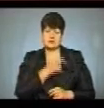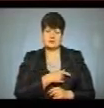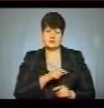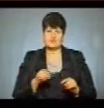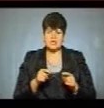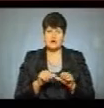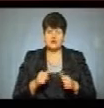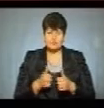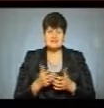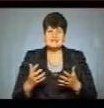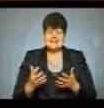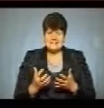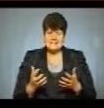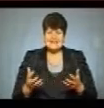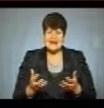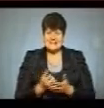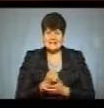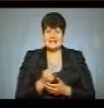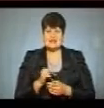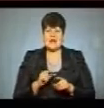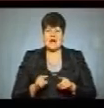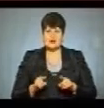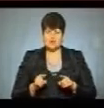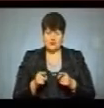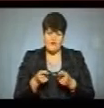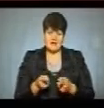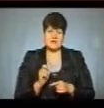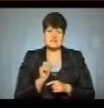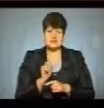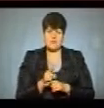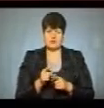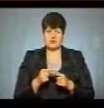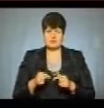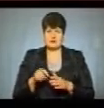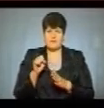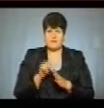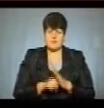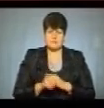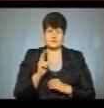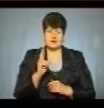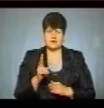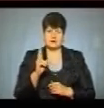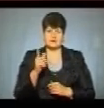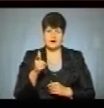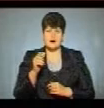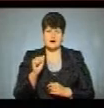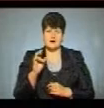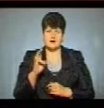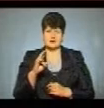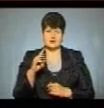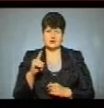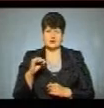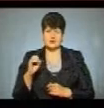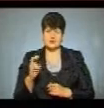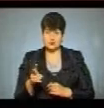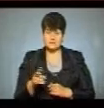комісію, знайти та заарештувати замовників та організаторів вбивства Катерини Гандзюк. На акції зараз перебуває наша кореспондентка Богдана Сарабун,